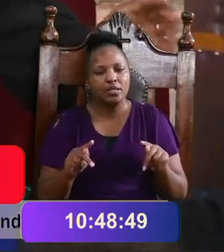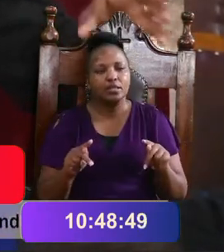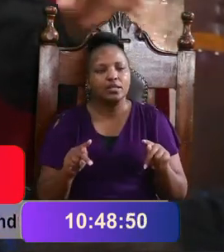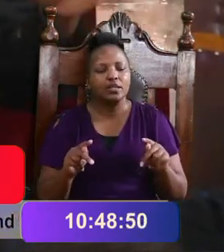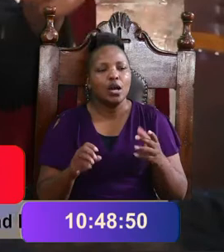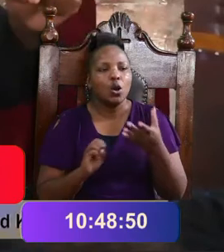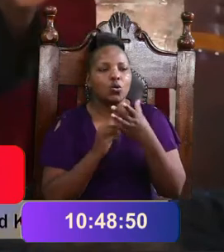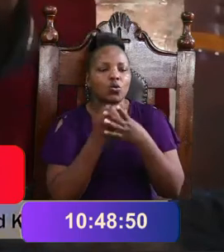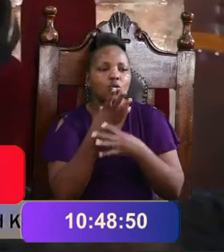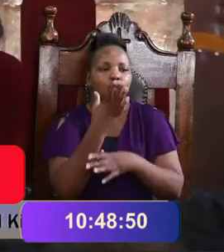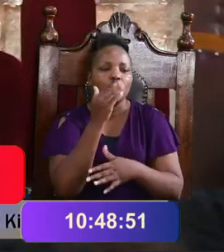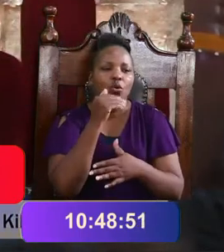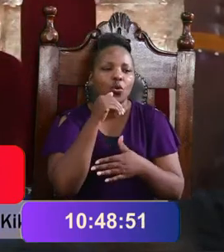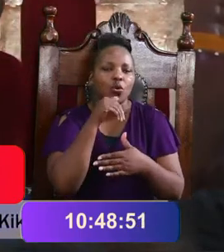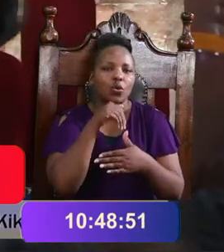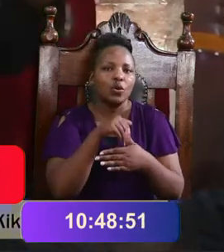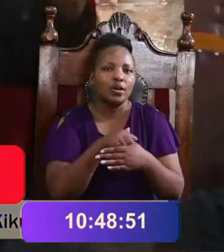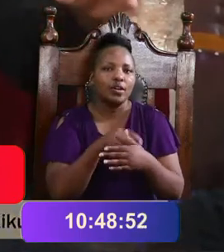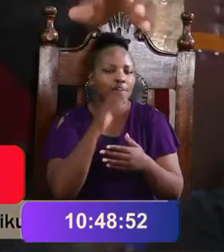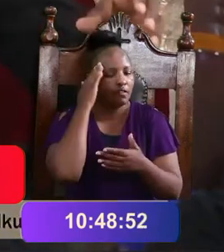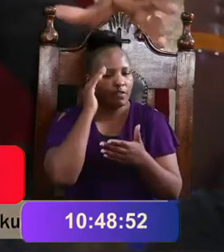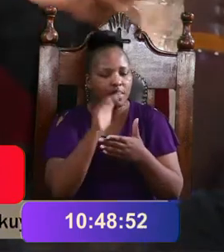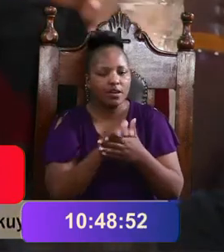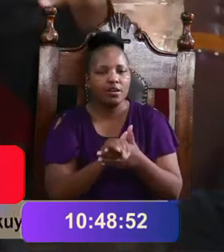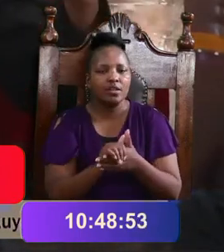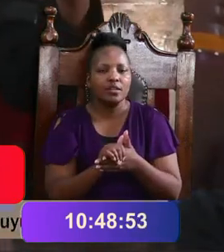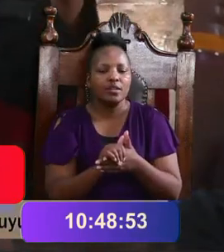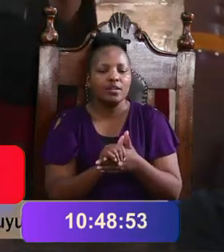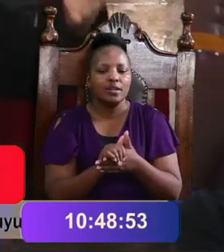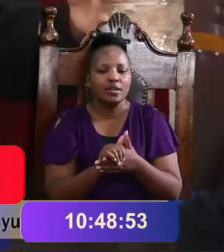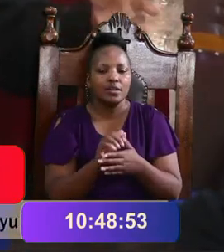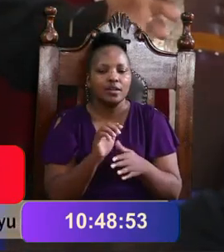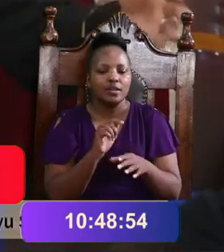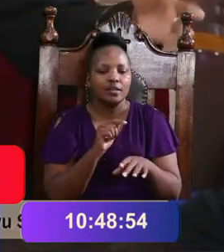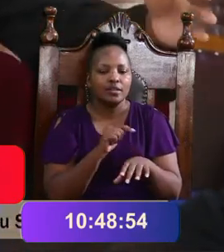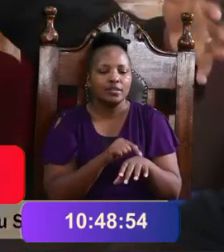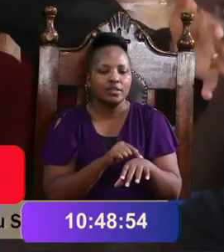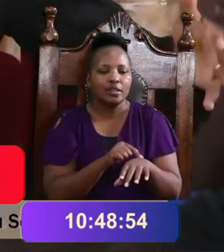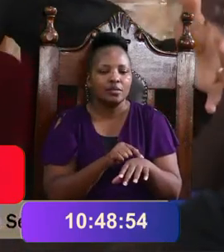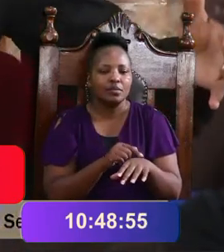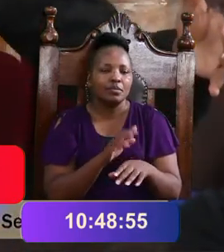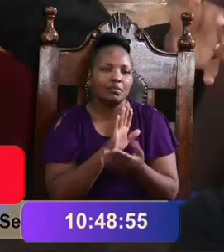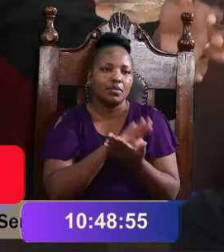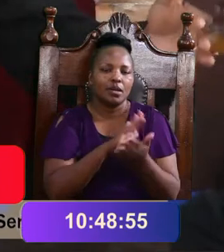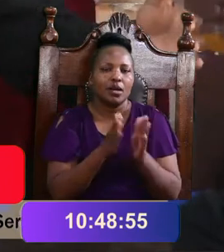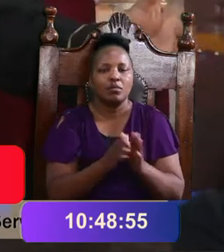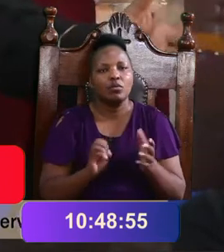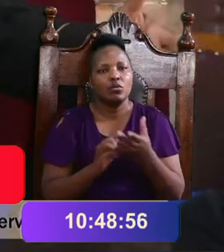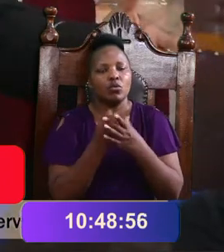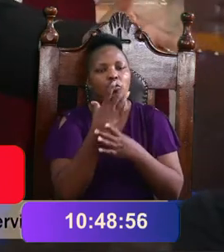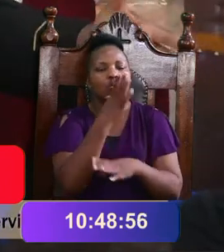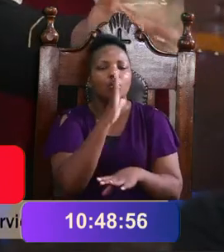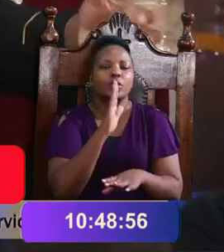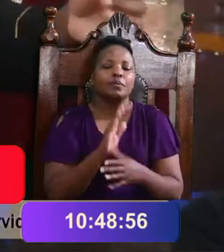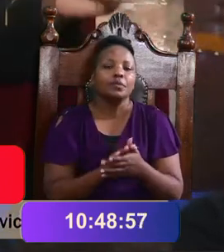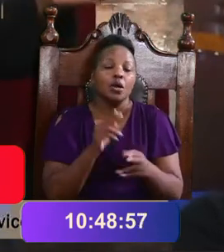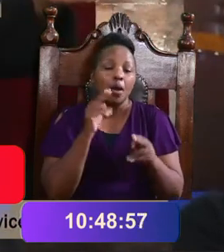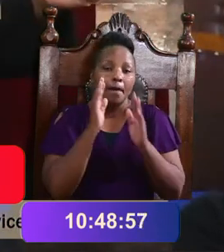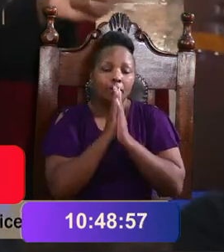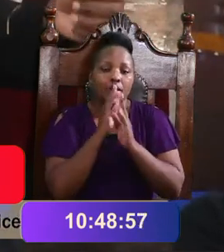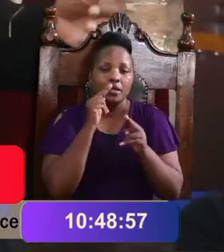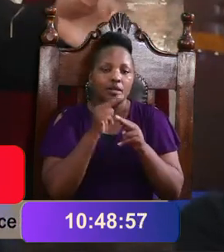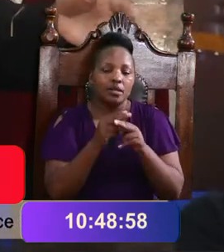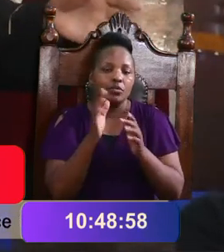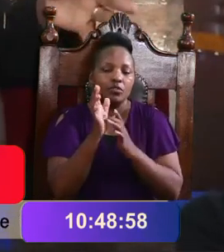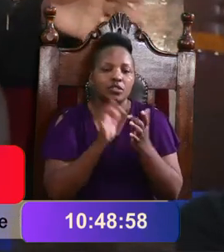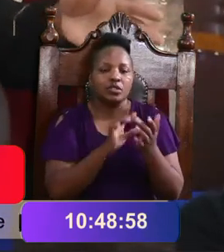wakakua katika hii imani hata wakati watakapokuwa watu wazima. Tunaomba Bwana katika jina la Yesu